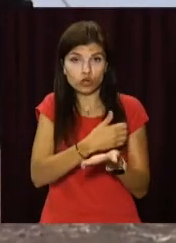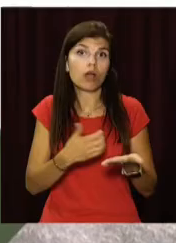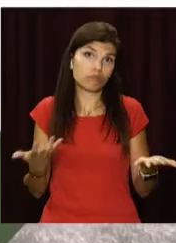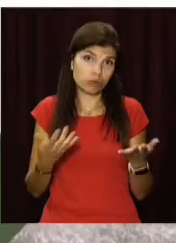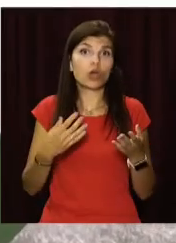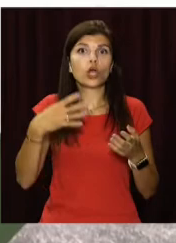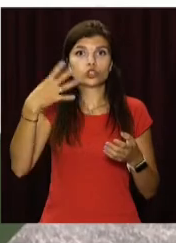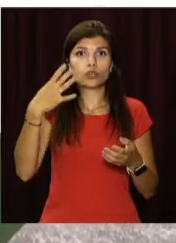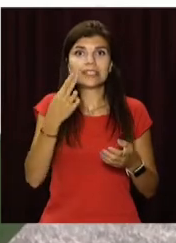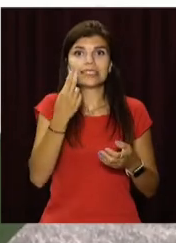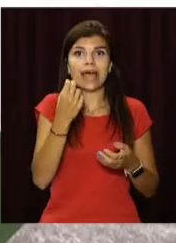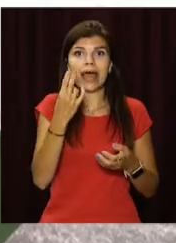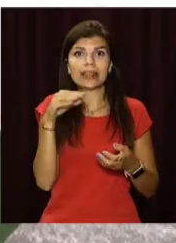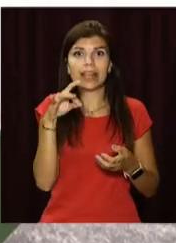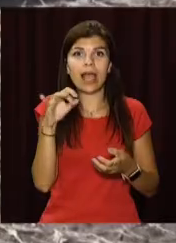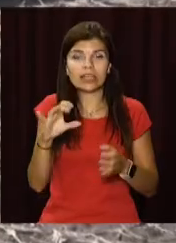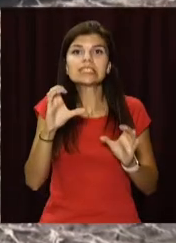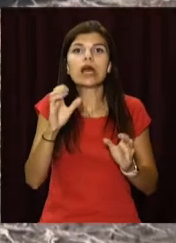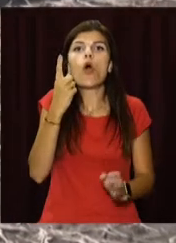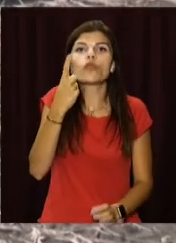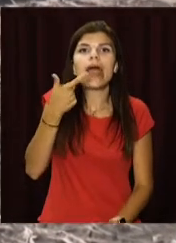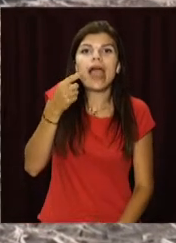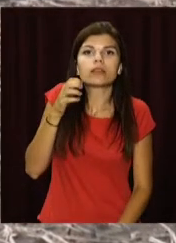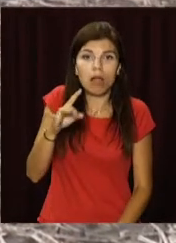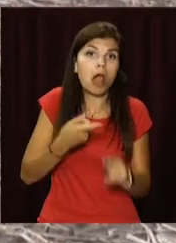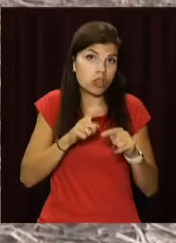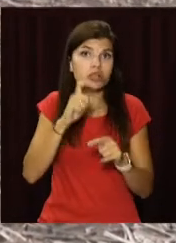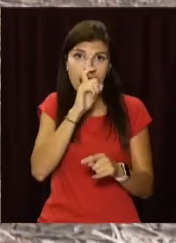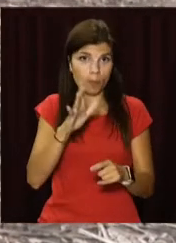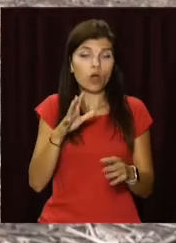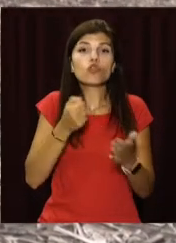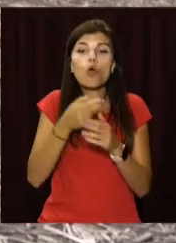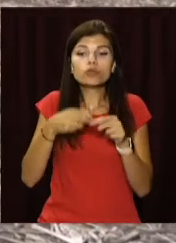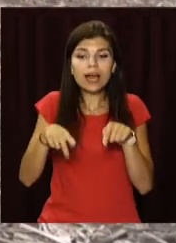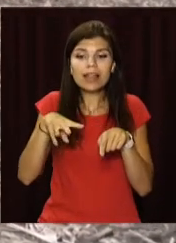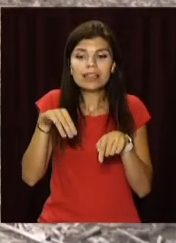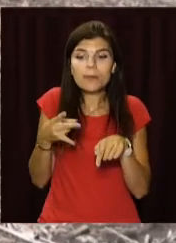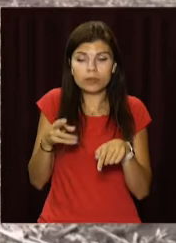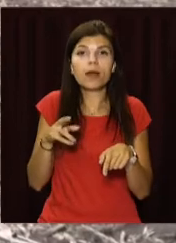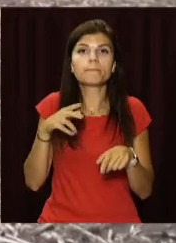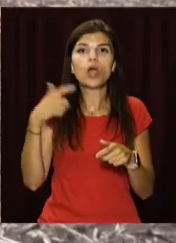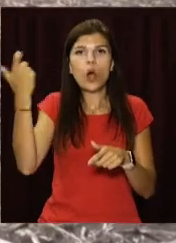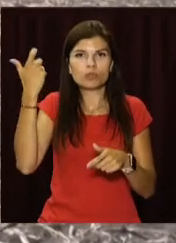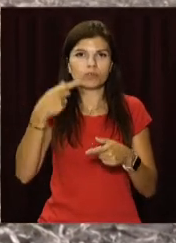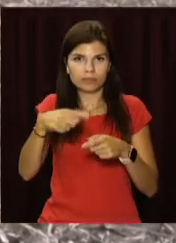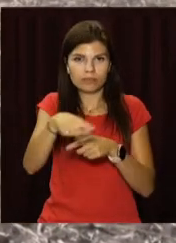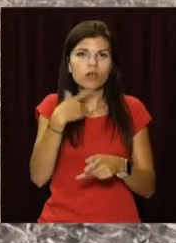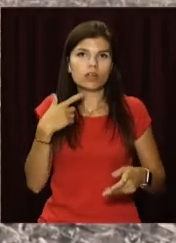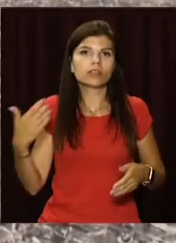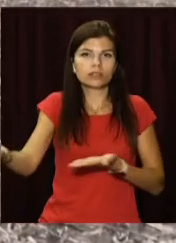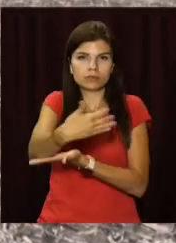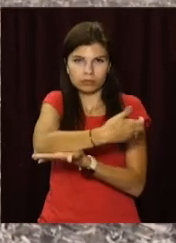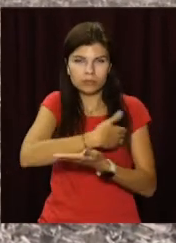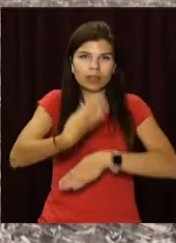40 центнерів з гектара. Це непоганий показник, кажуть аграрії. До кінця липня фермерські господарства області планують скосити та